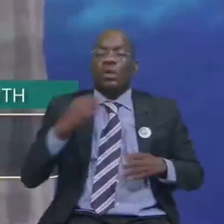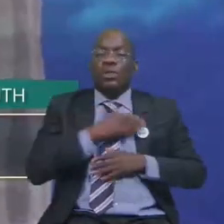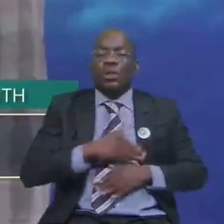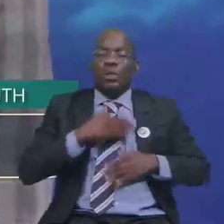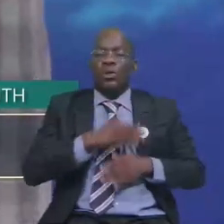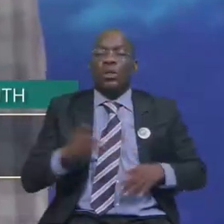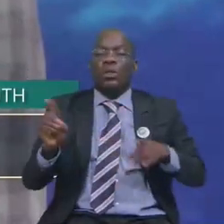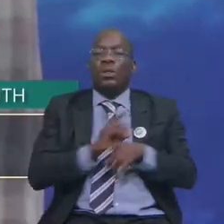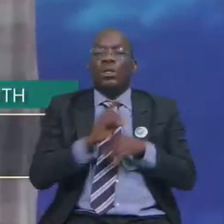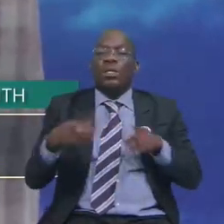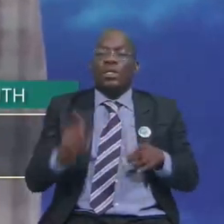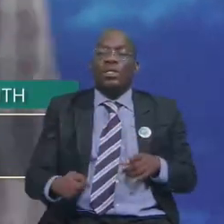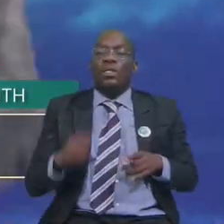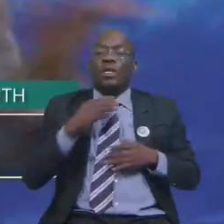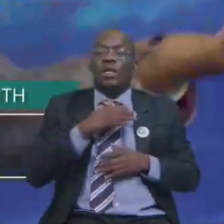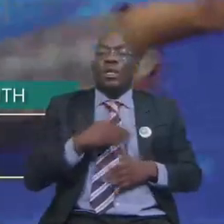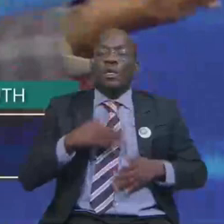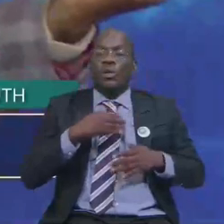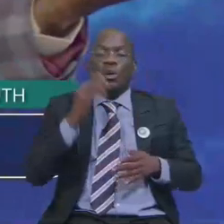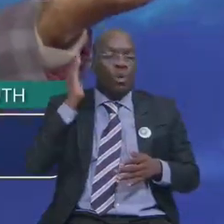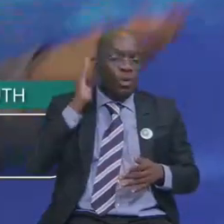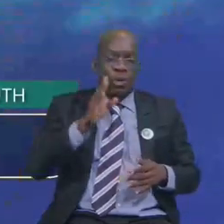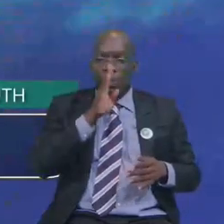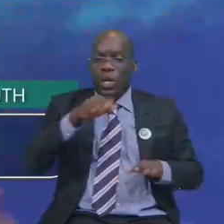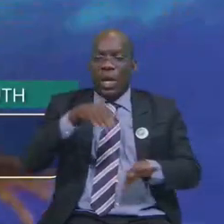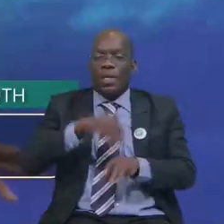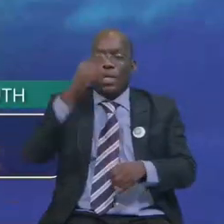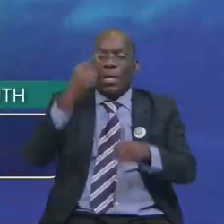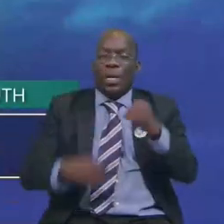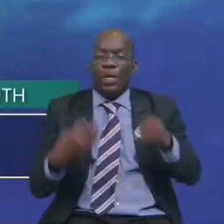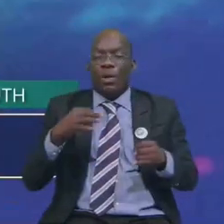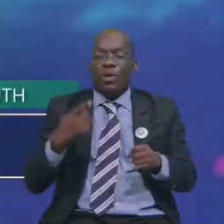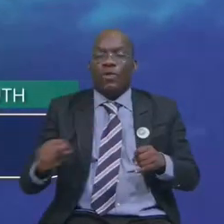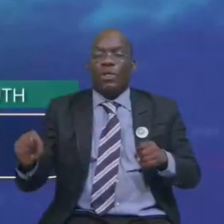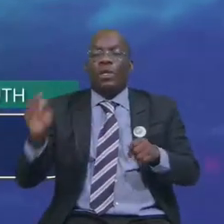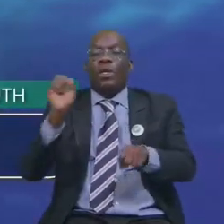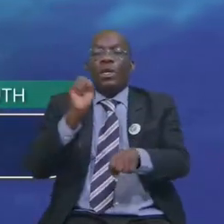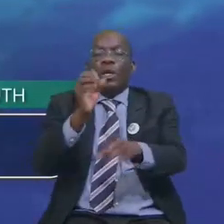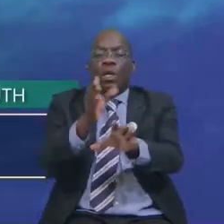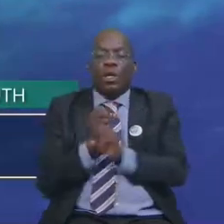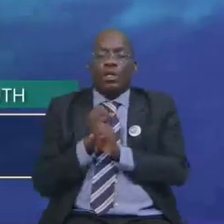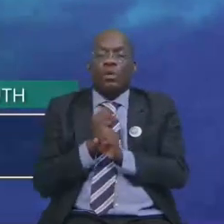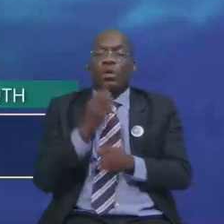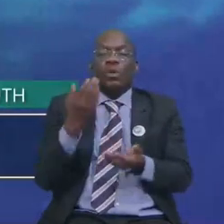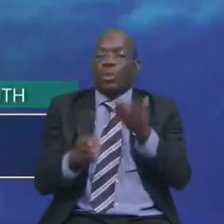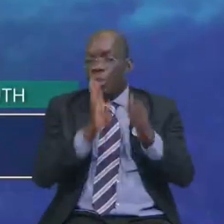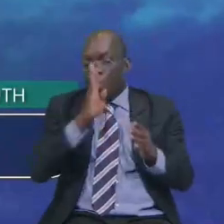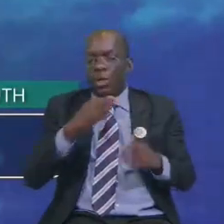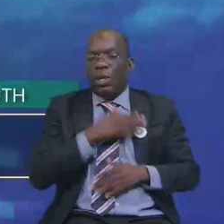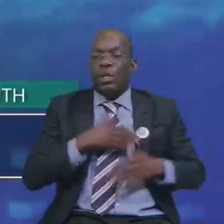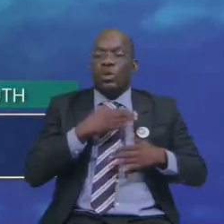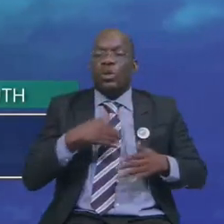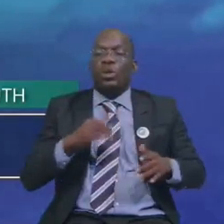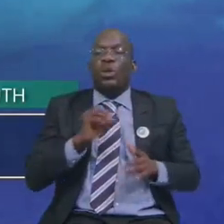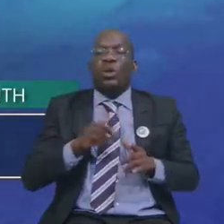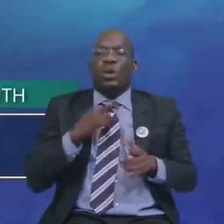de la réalisation mais que nous jouissons ou pas l'enthousiasme